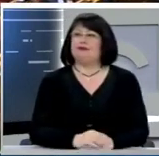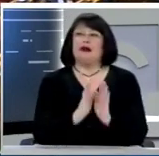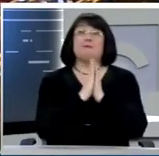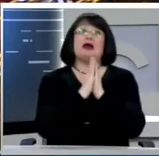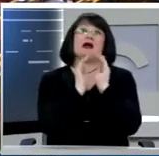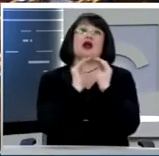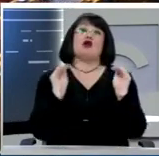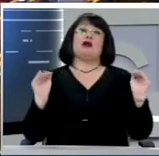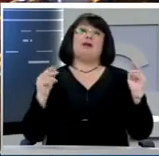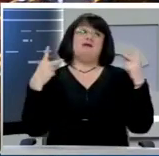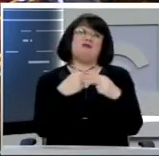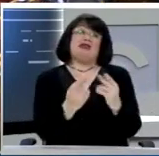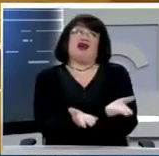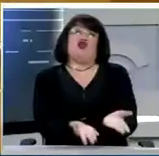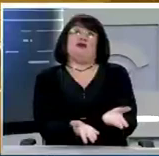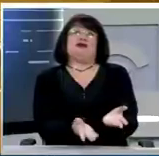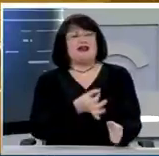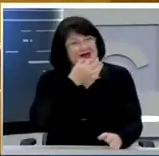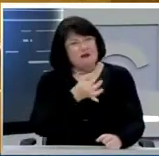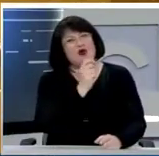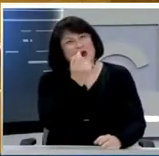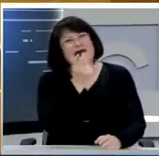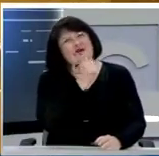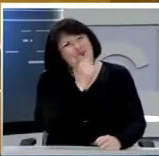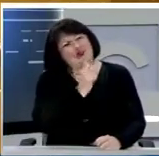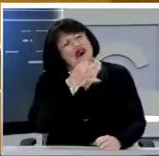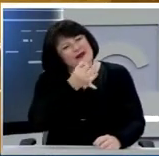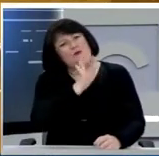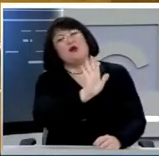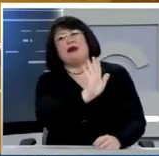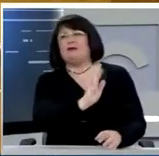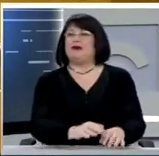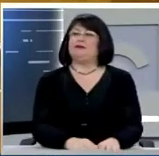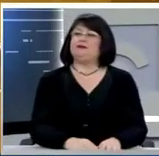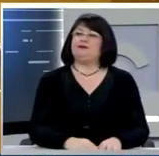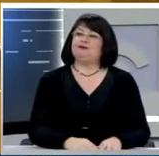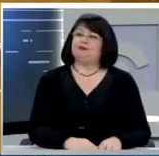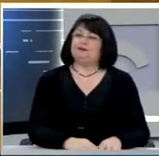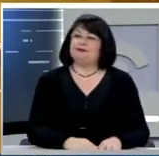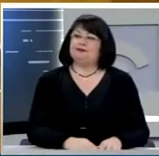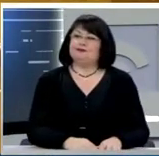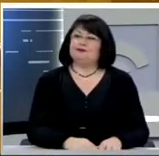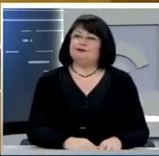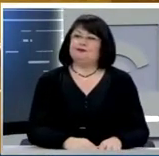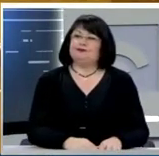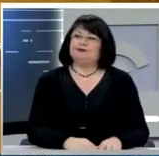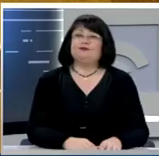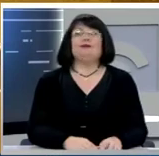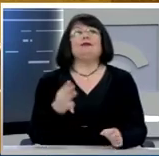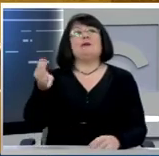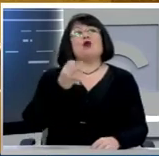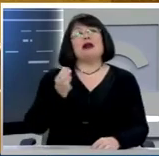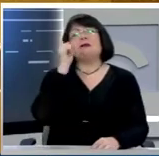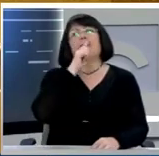Λοιπόν, θα τα πω και αυτά τώρα. Υπομονή λιγάκι. Λοιπόν, έρχονται. Μας λέγατε λοιπόν αυτό